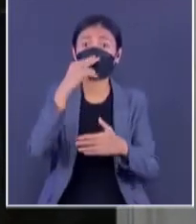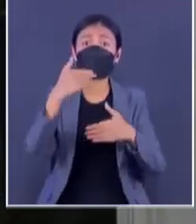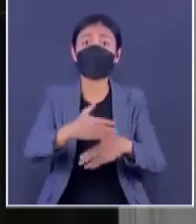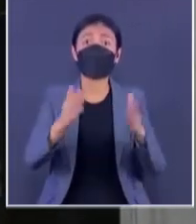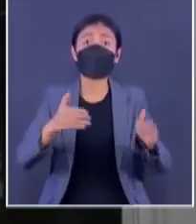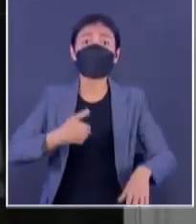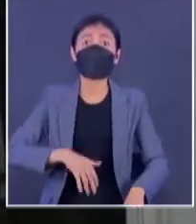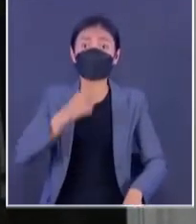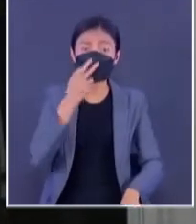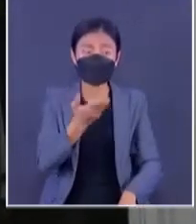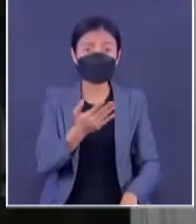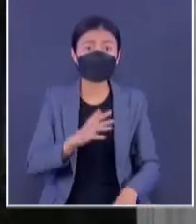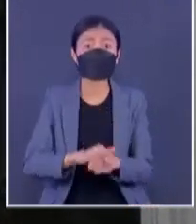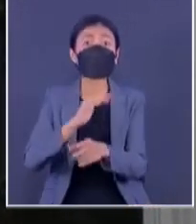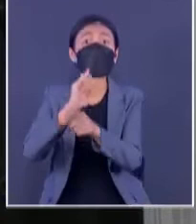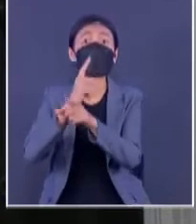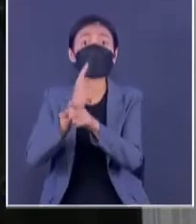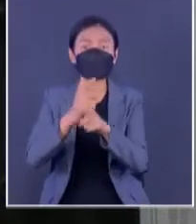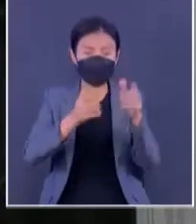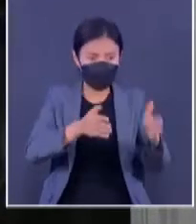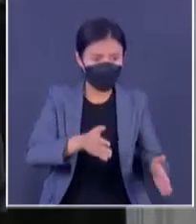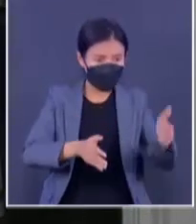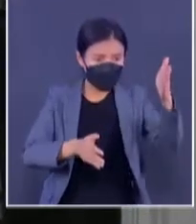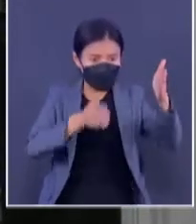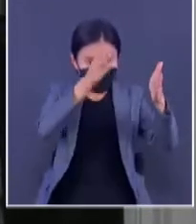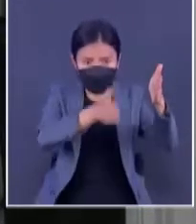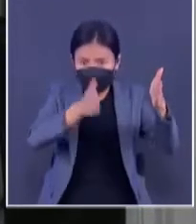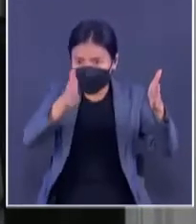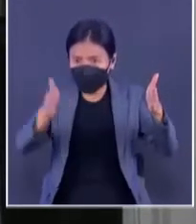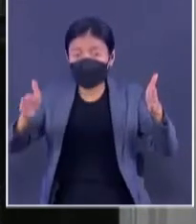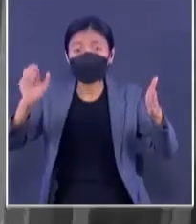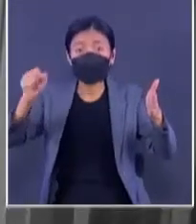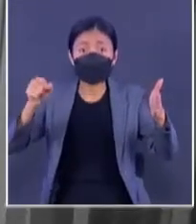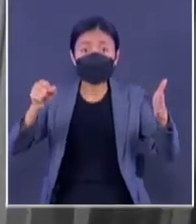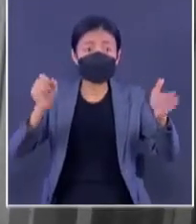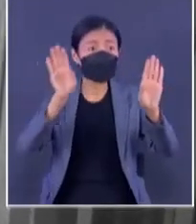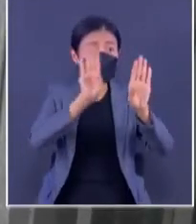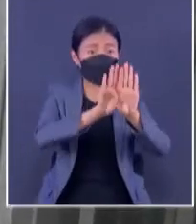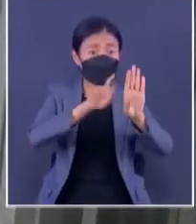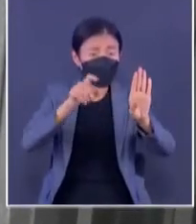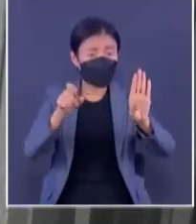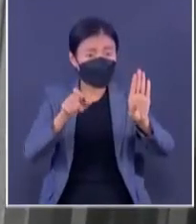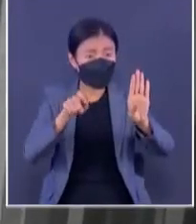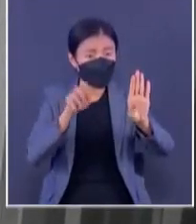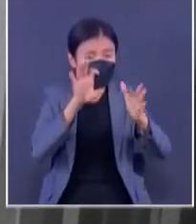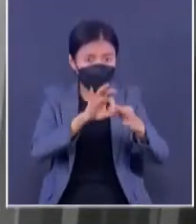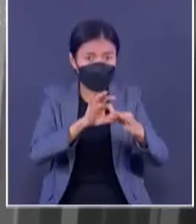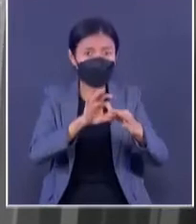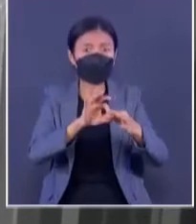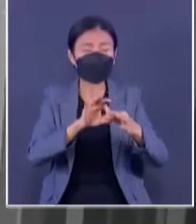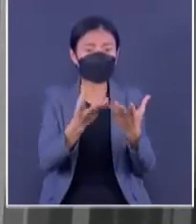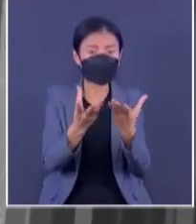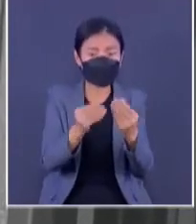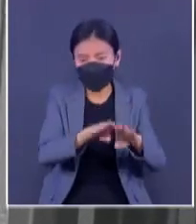งเหล็กครับแล้วก็ตีด้วยแผ่นสังกะสีติดกลอนประตูนะครับแล้วก็มีการเดินสายไฟมีการเดินท่อประปาเทพื้นปู